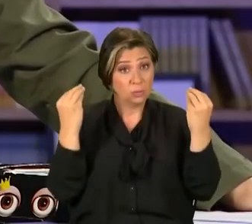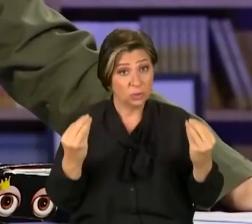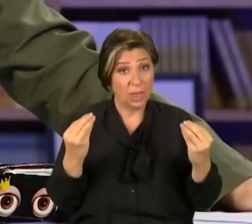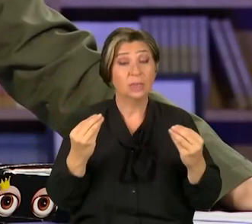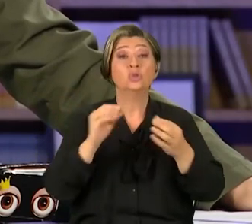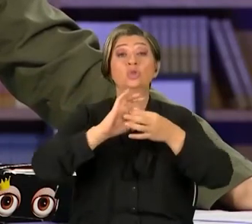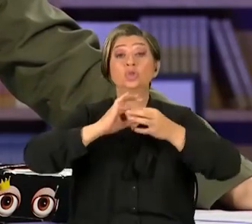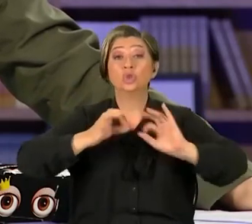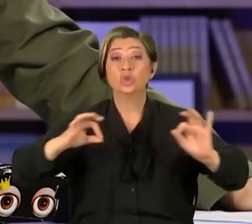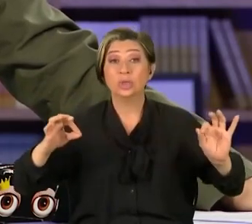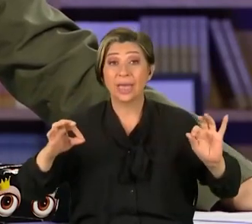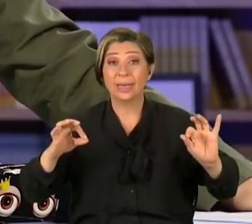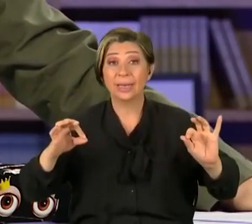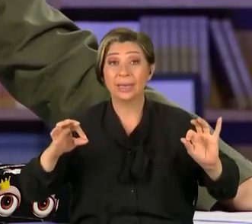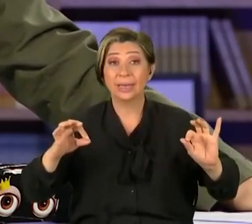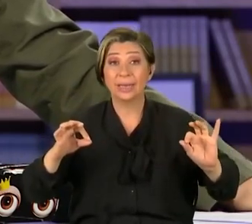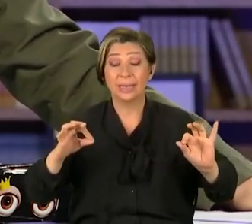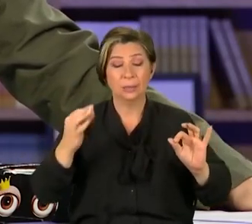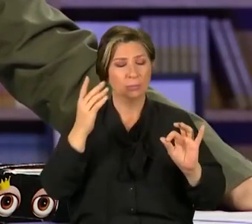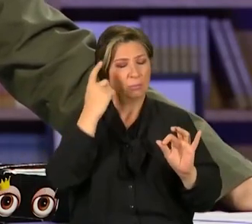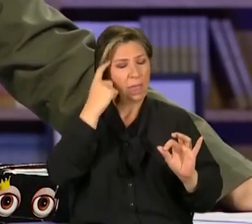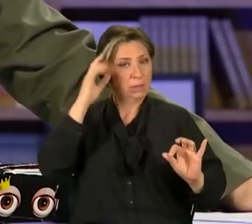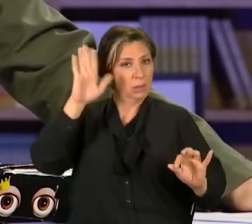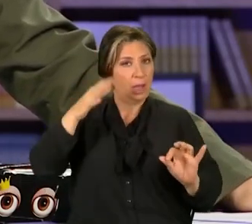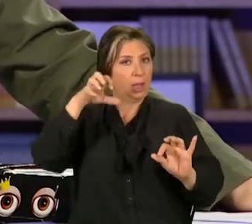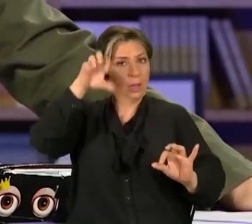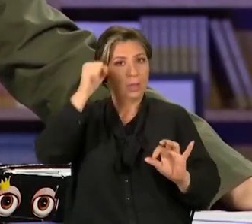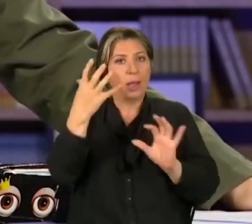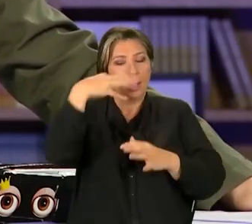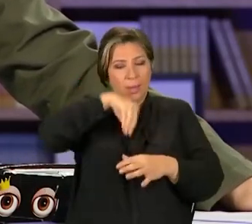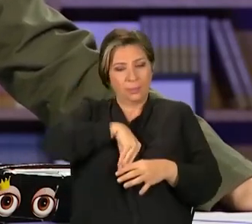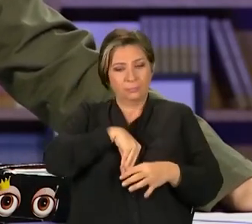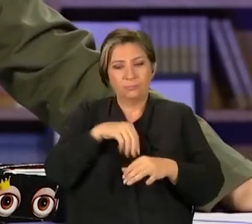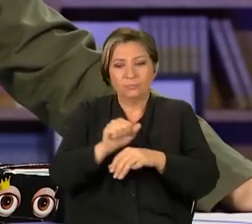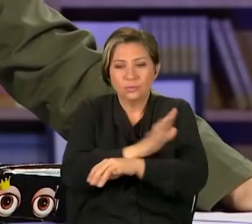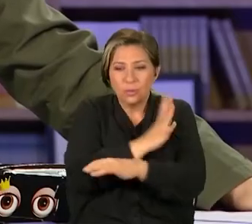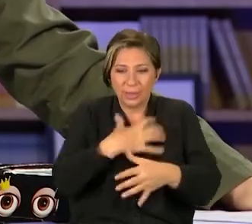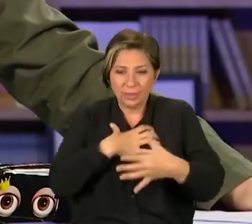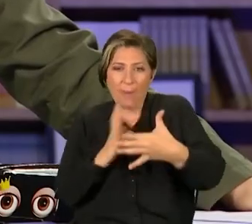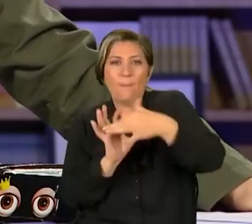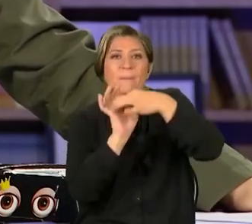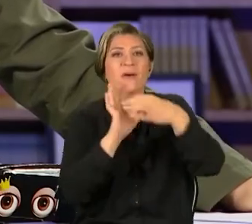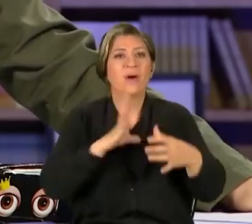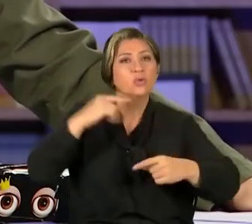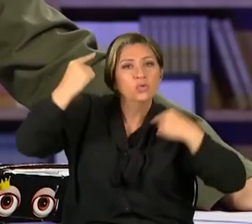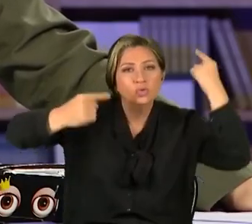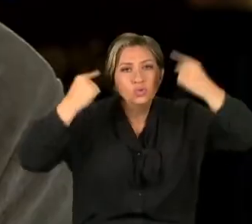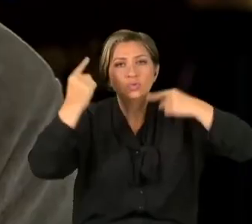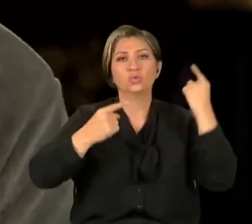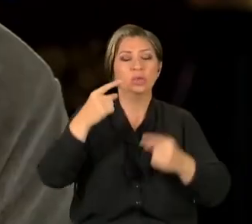sözler kapsayıcı içselleştirici özdeşleştirici derin